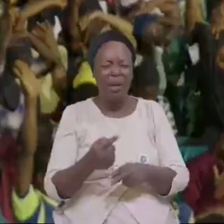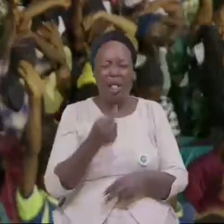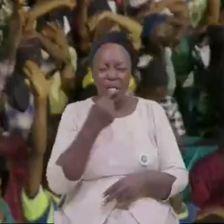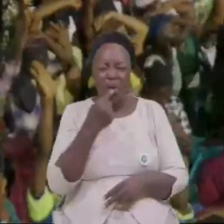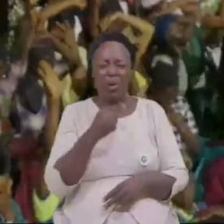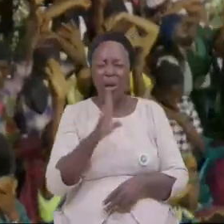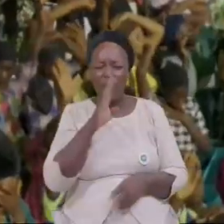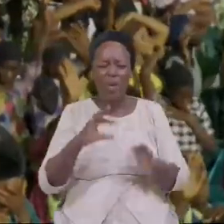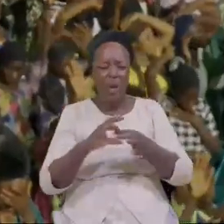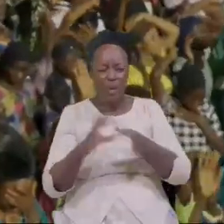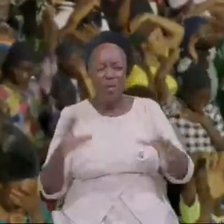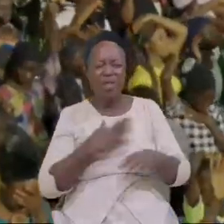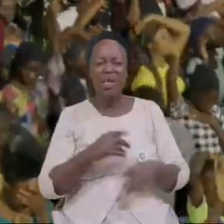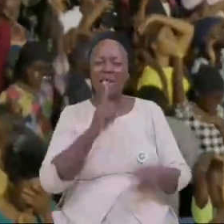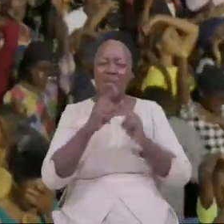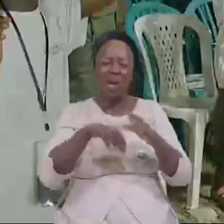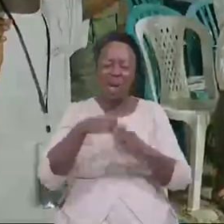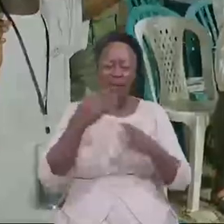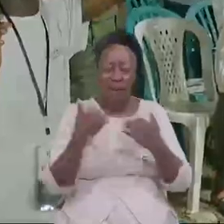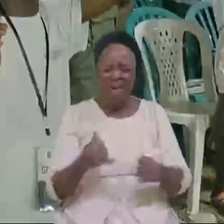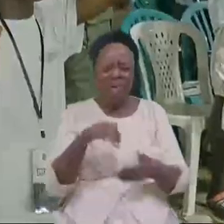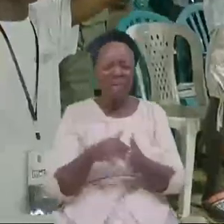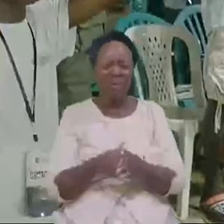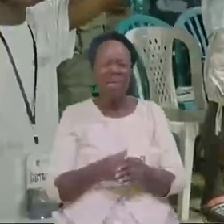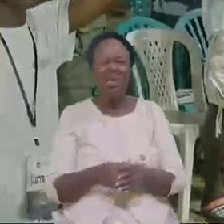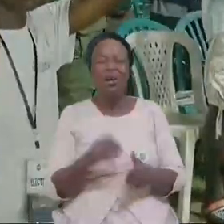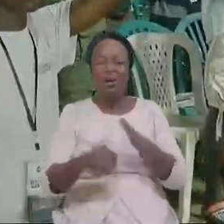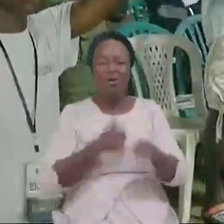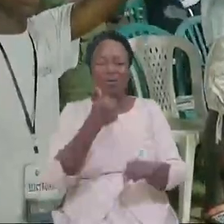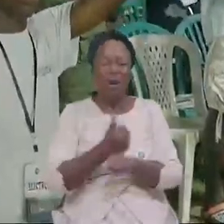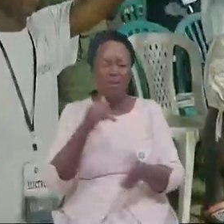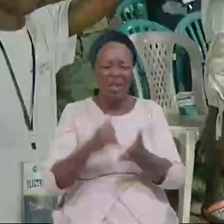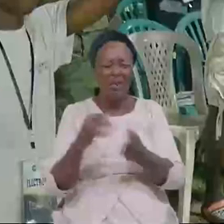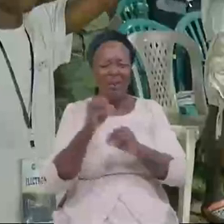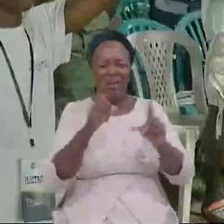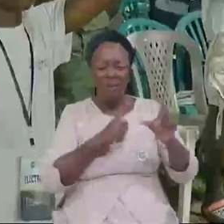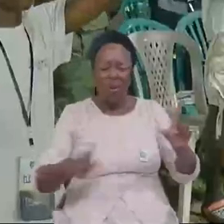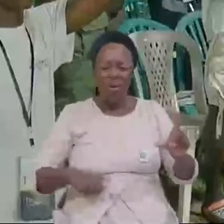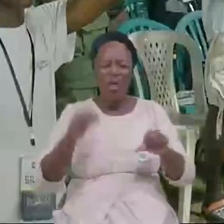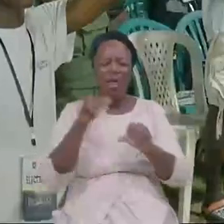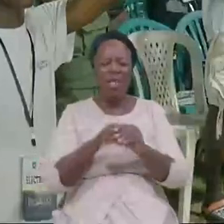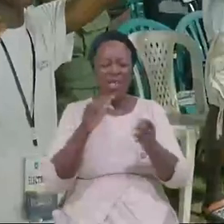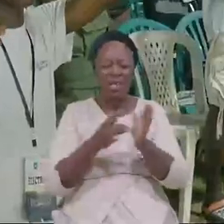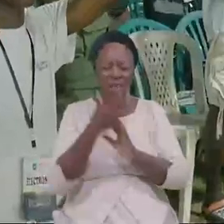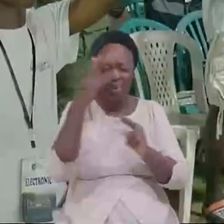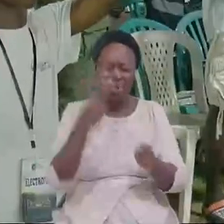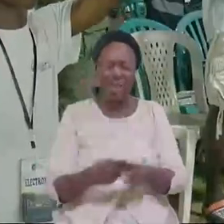soient déliées pour parler maintenant. Confirme le Seigneur au nom de